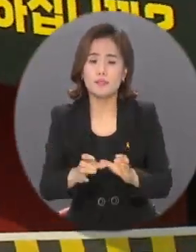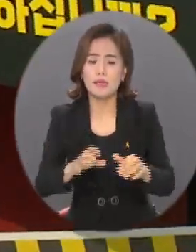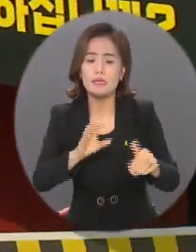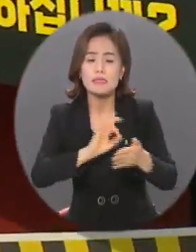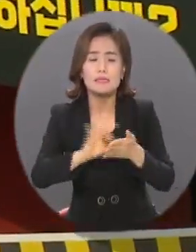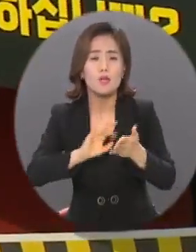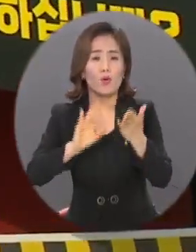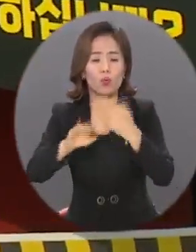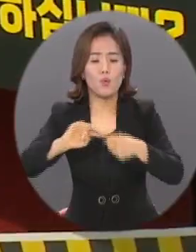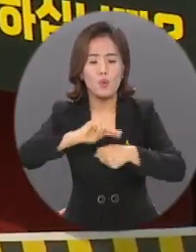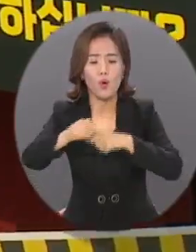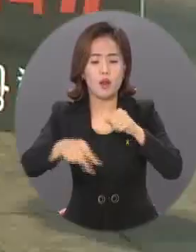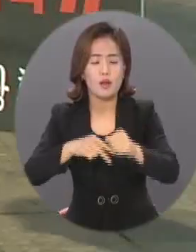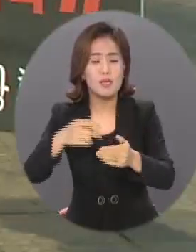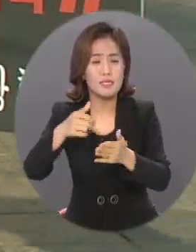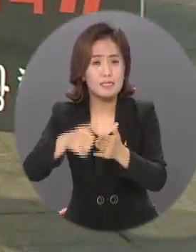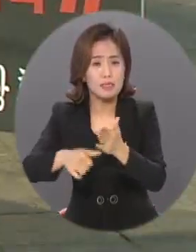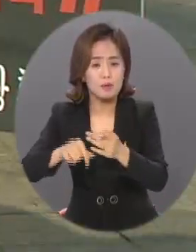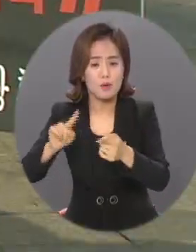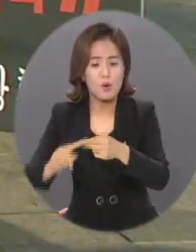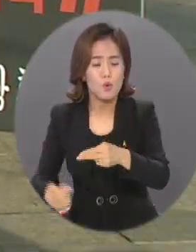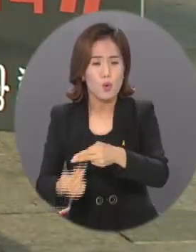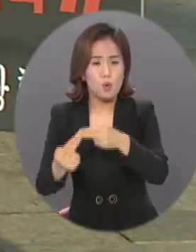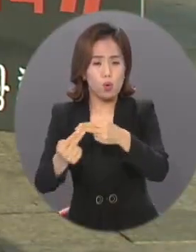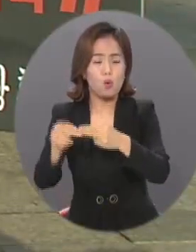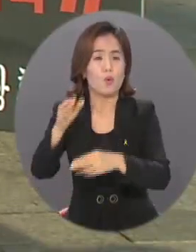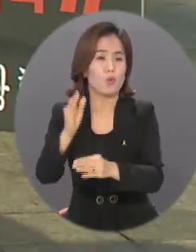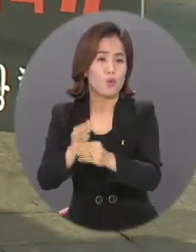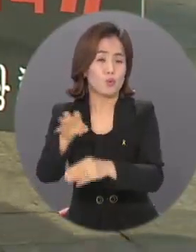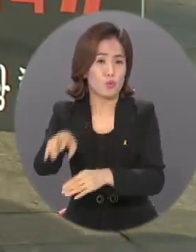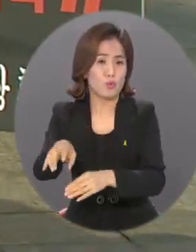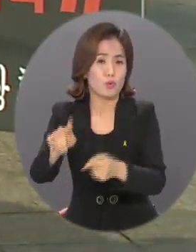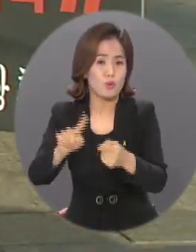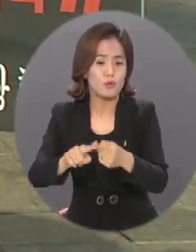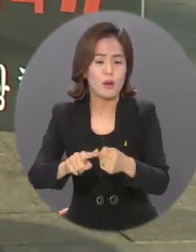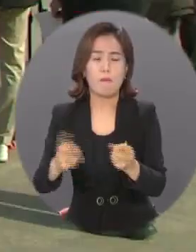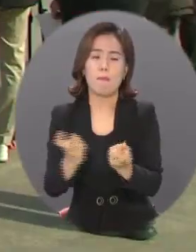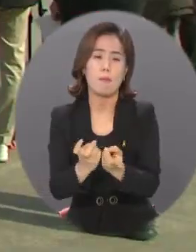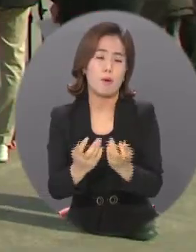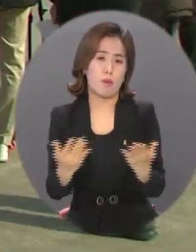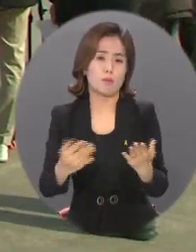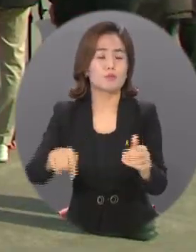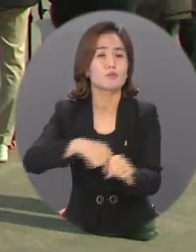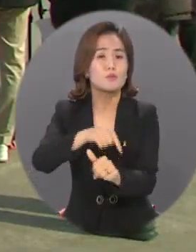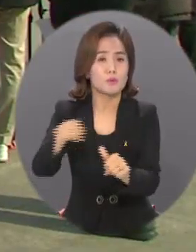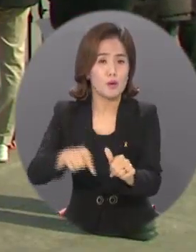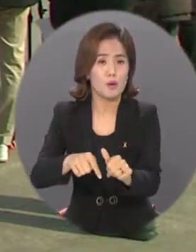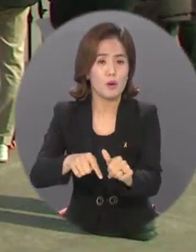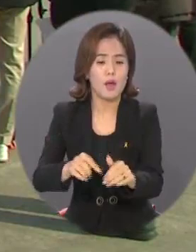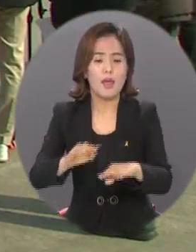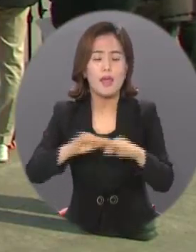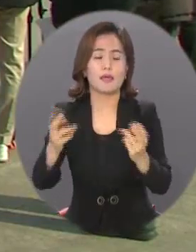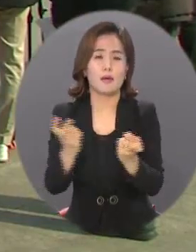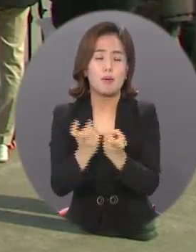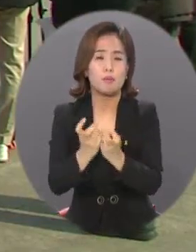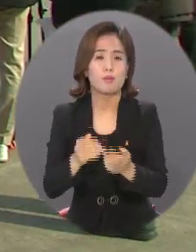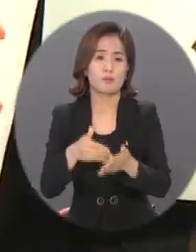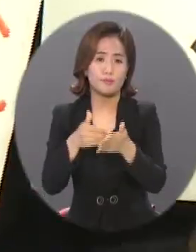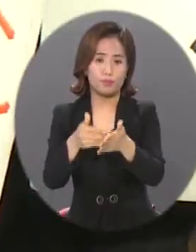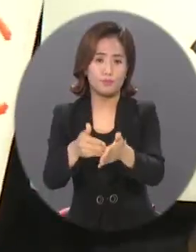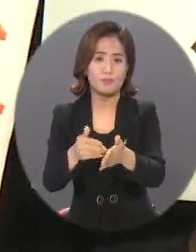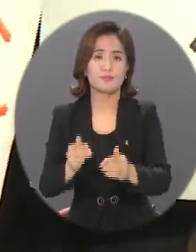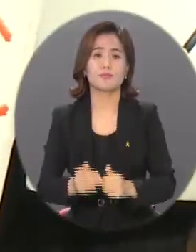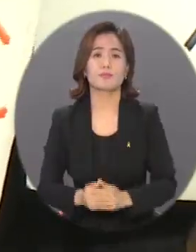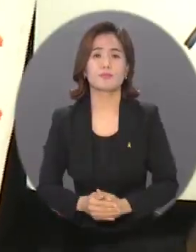사용 후 핵연료를 영구 보관할 중간 영구 저장소 마련도 방법이 없는 실정이라며 대책 마련을